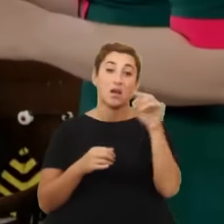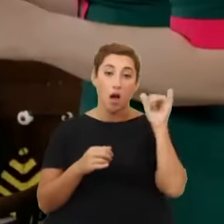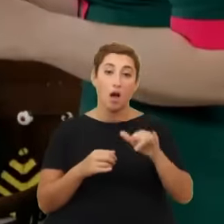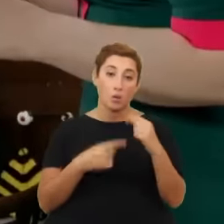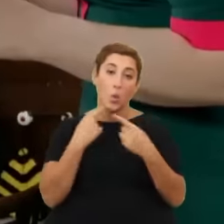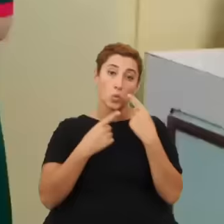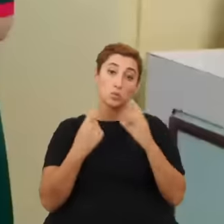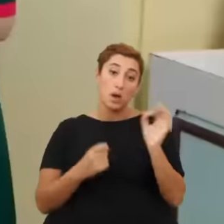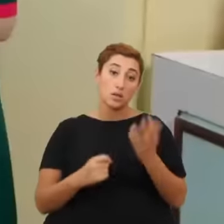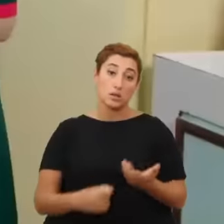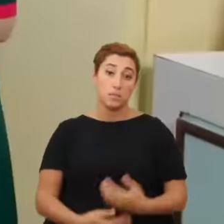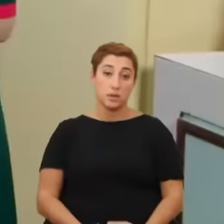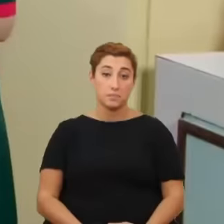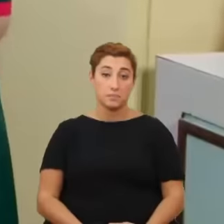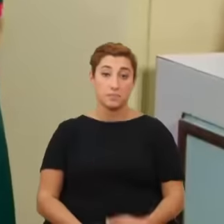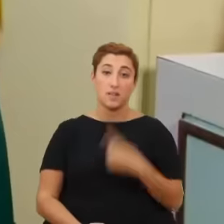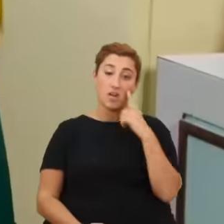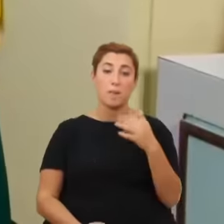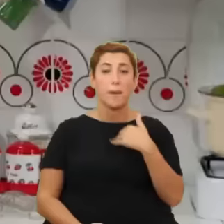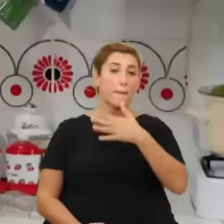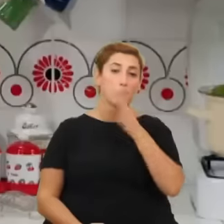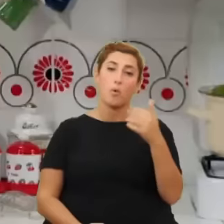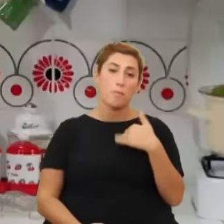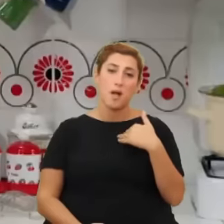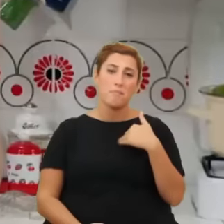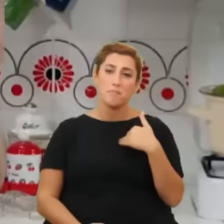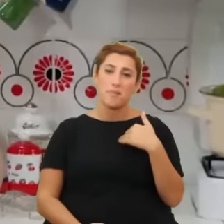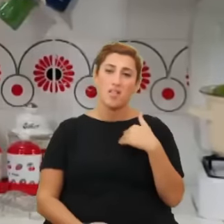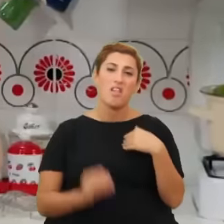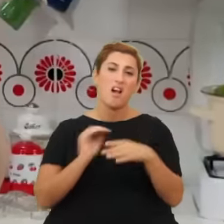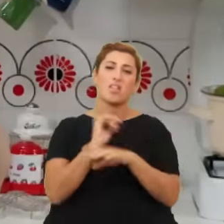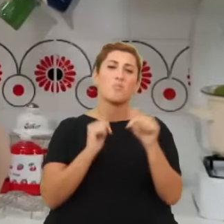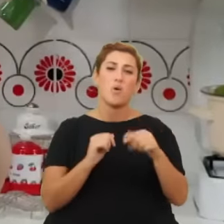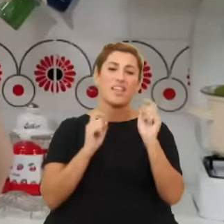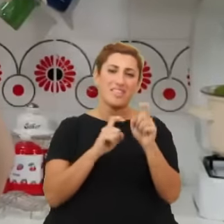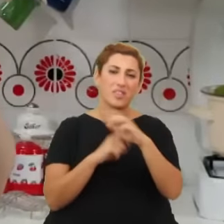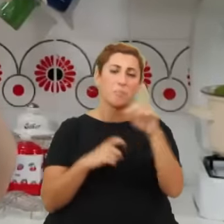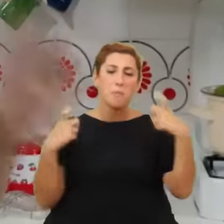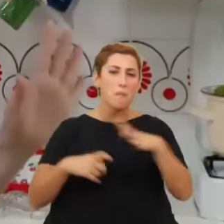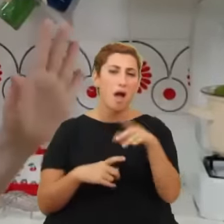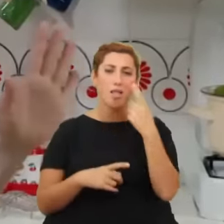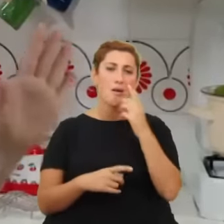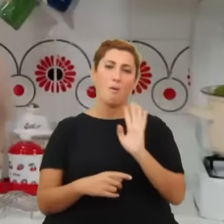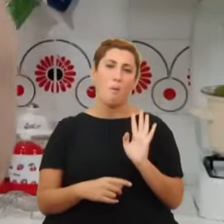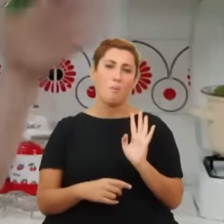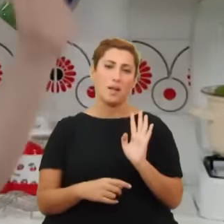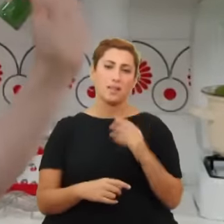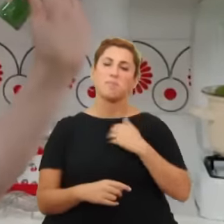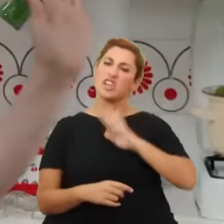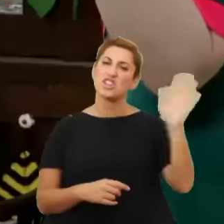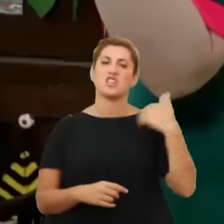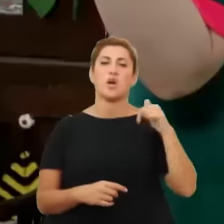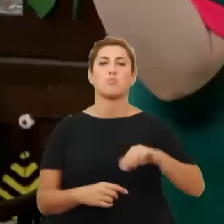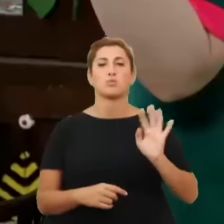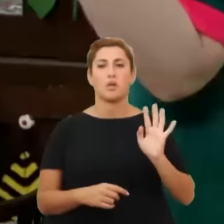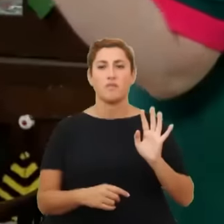haklı konuşmakta şimdi. Vallahi ben bilmiyorum ya. Ben hayatımda bu kadar dedikoducu bir mahalle görmedim yani. Gideceğim zaten